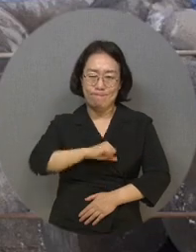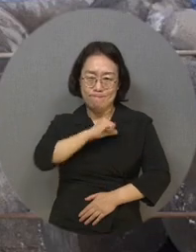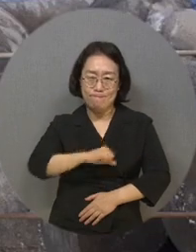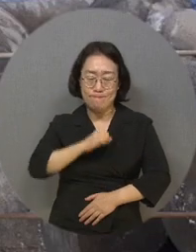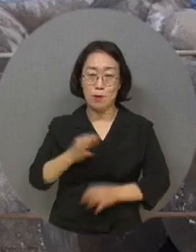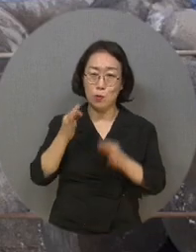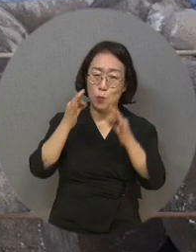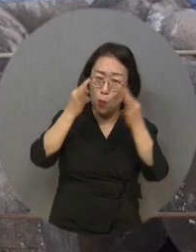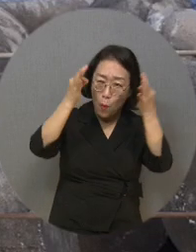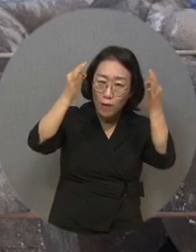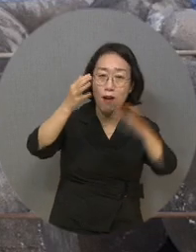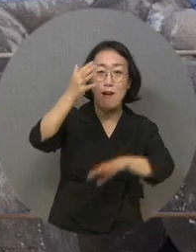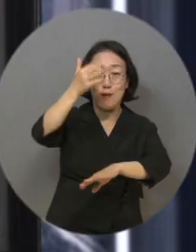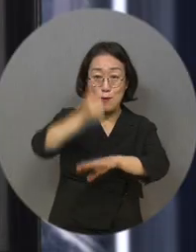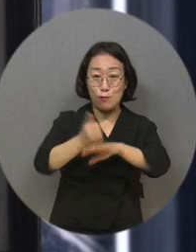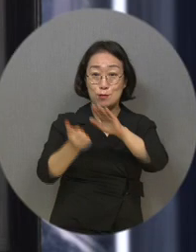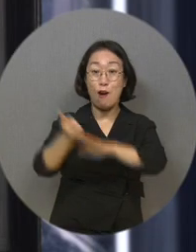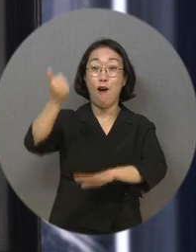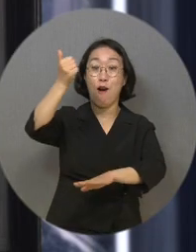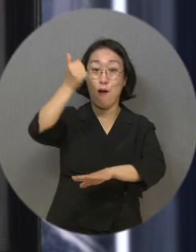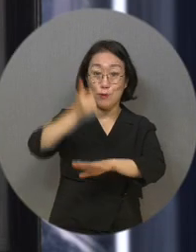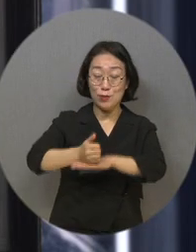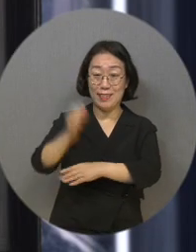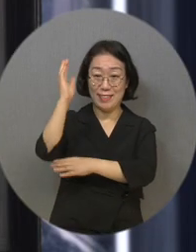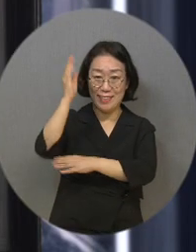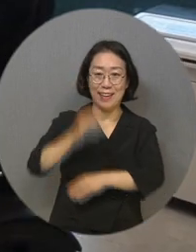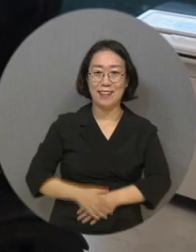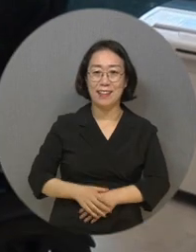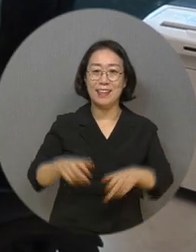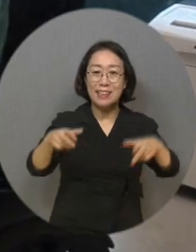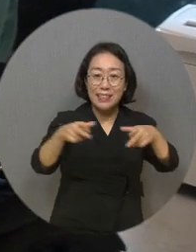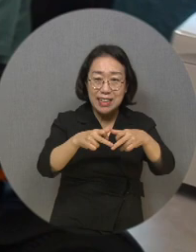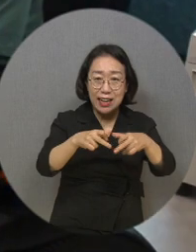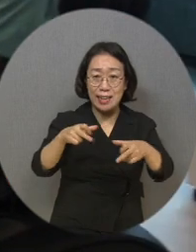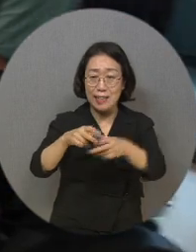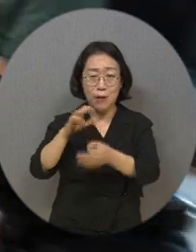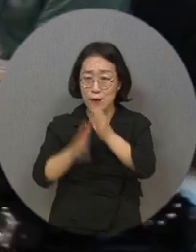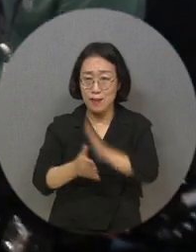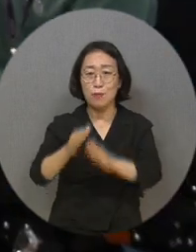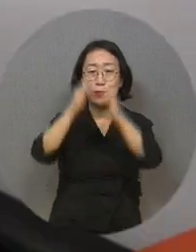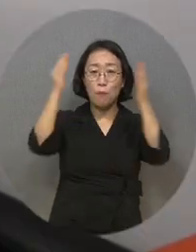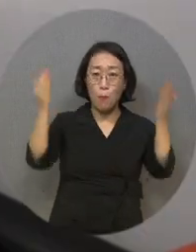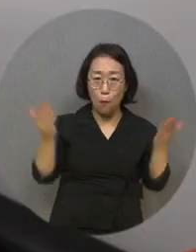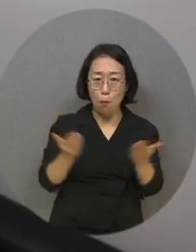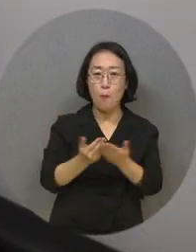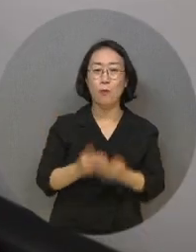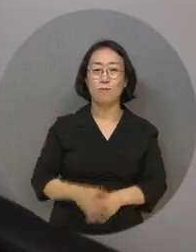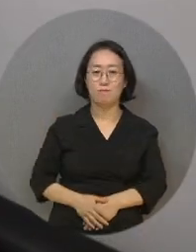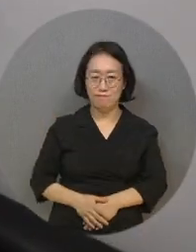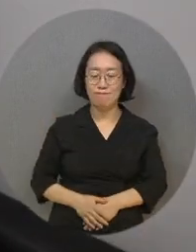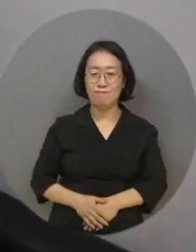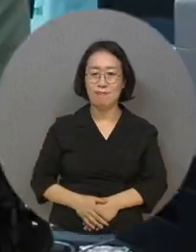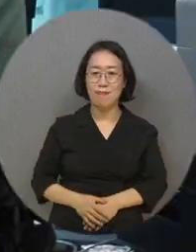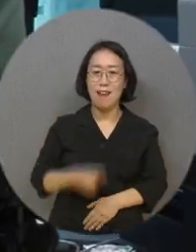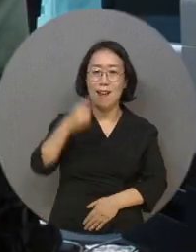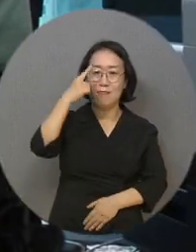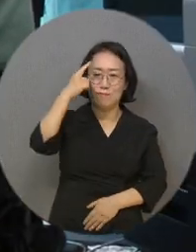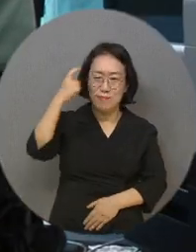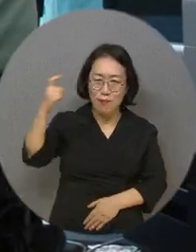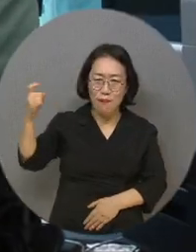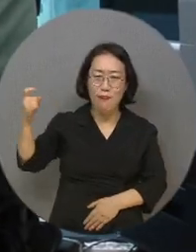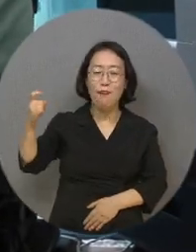핏다머린 노력으로 만들어냈을 그의 성공 스토리는 장애인, 비장애인 구분 없이 오랜 울림으로 남을